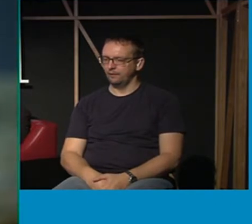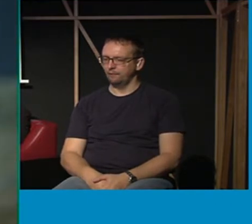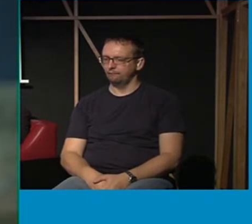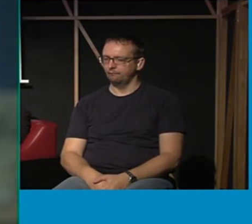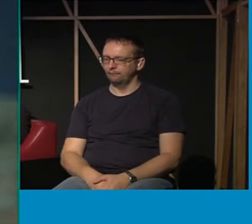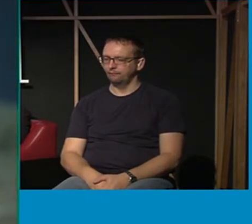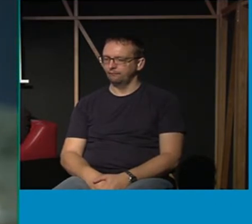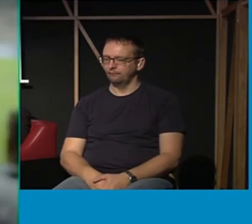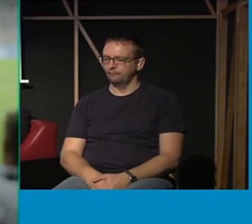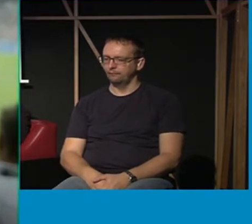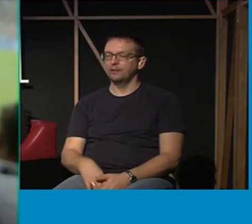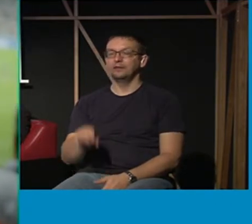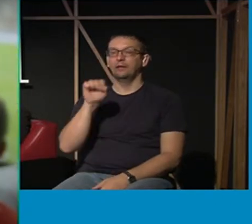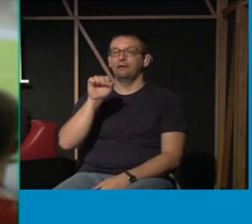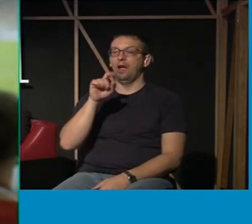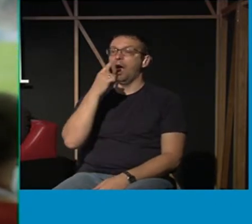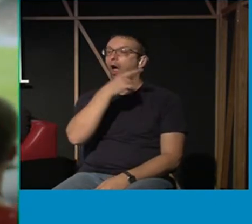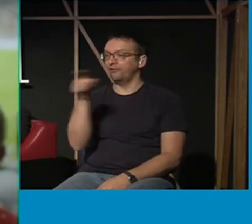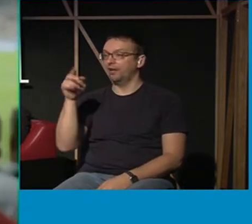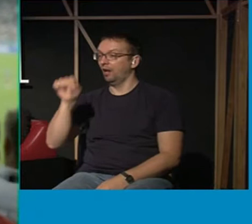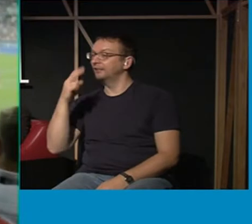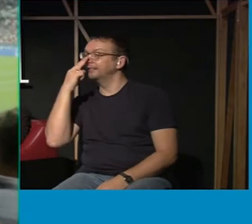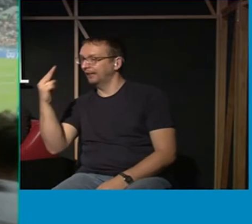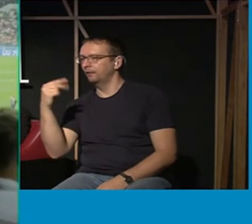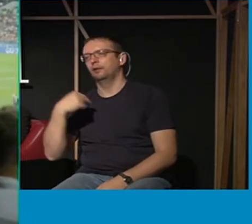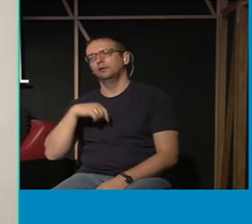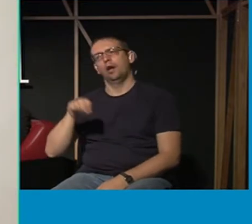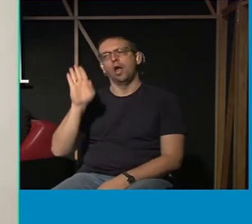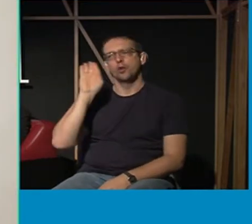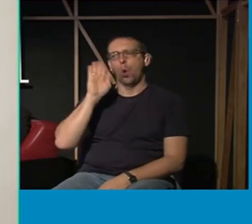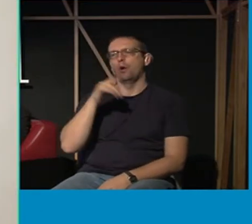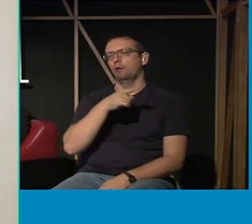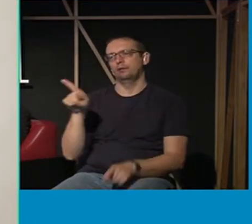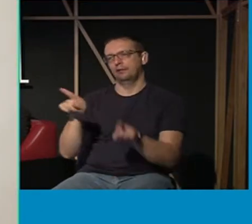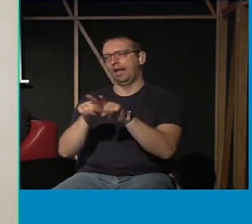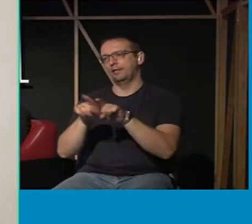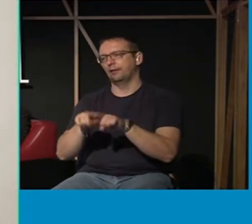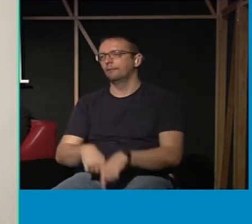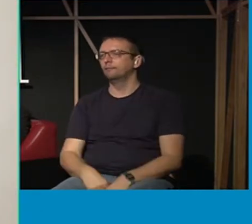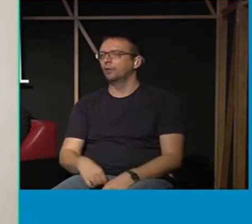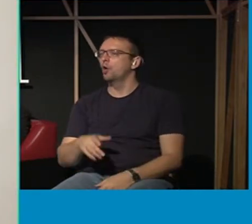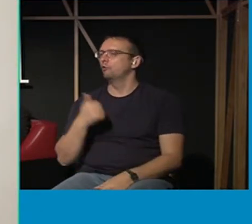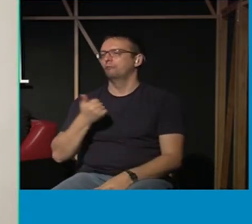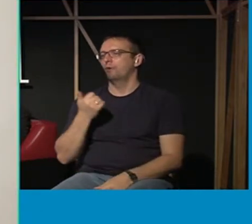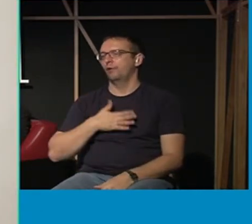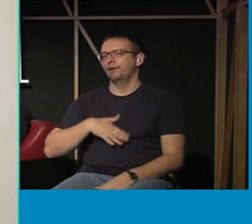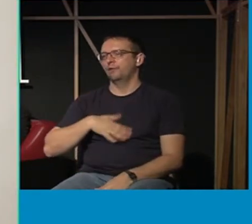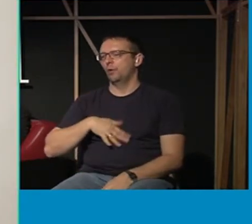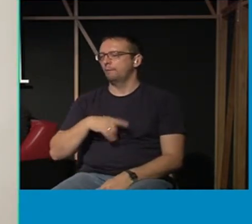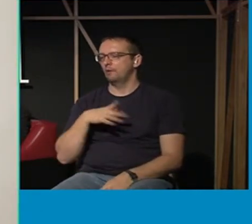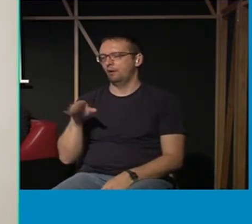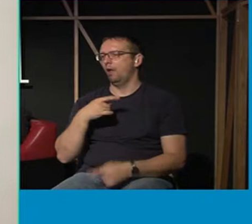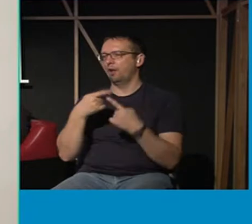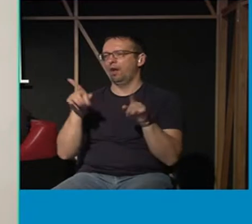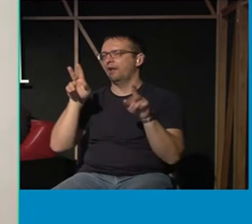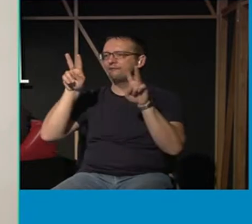качестве болельщика, могу находиться наравне с вами. In many cases, what we have to do is make do with what